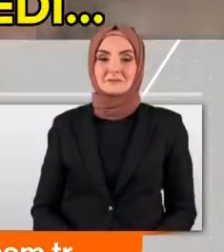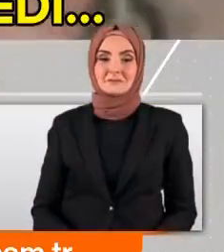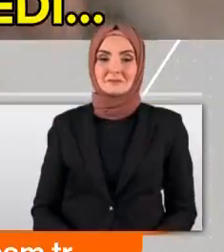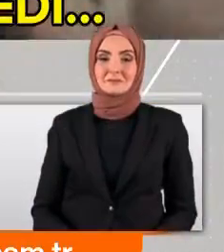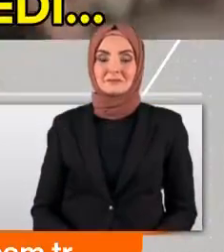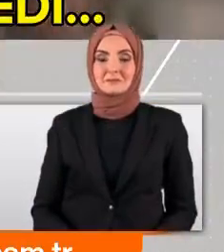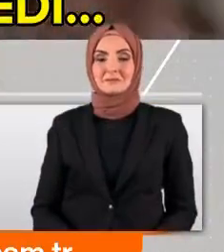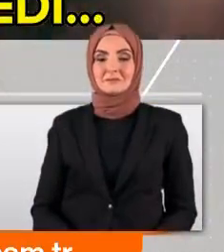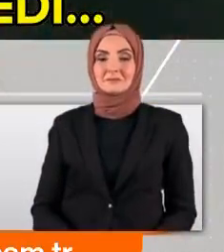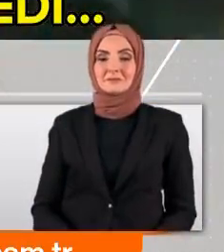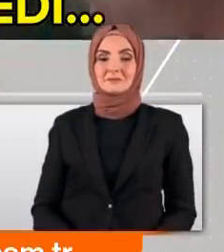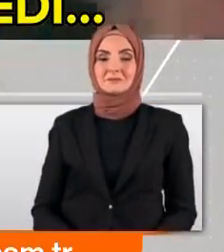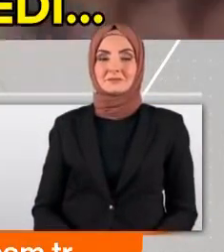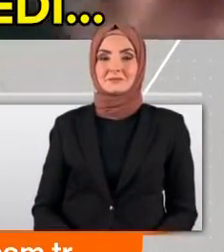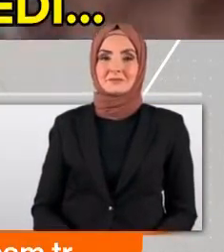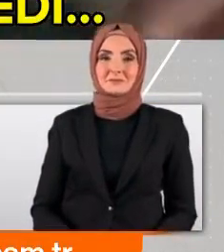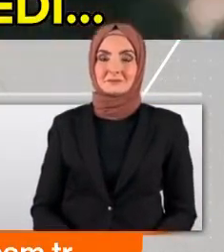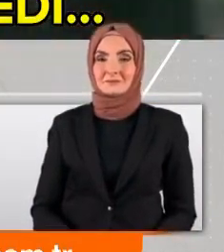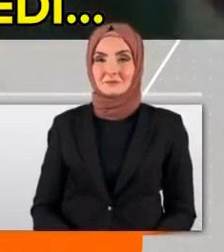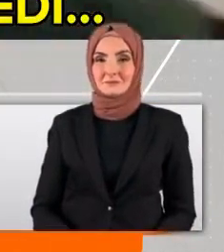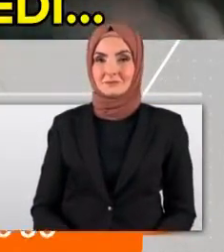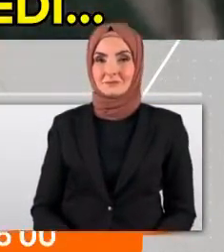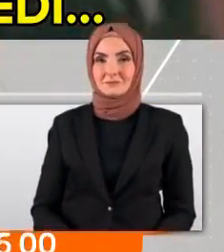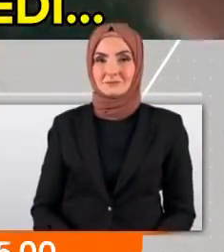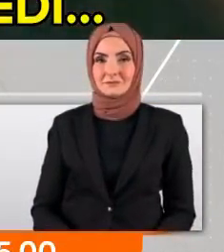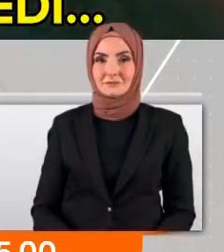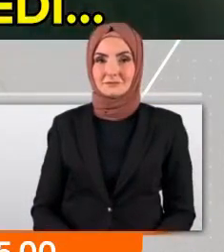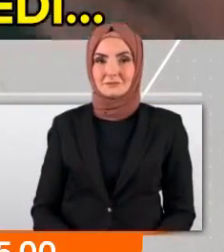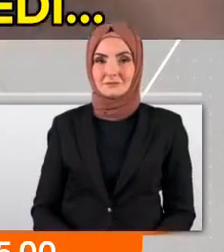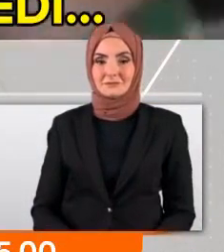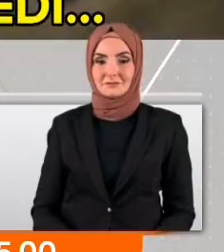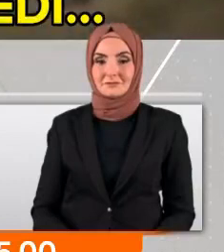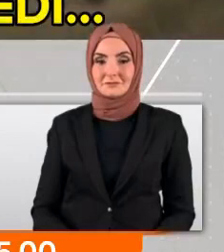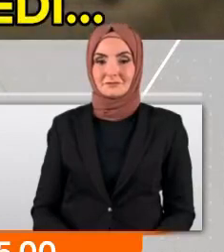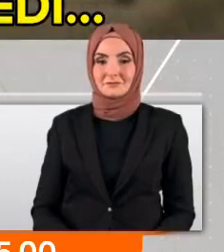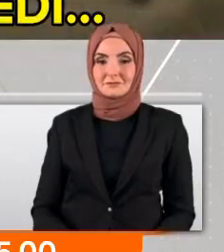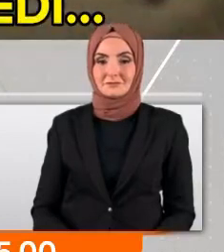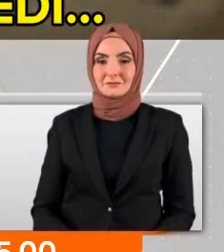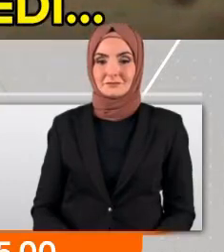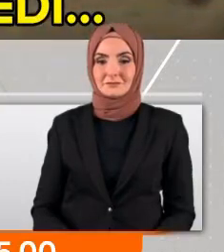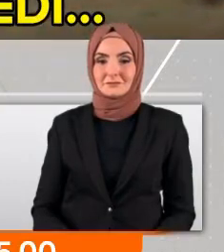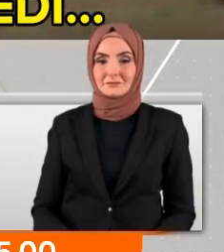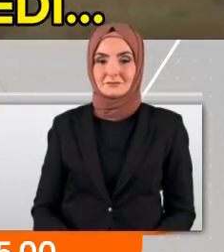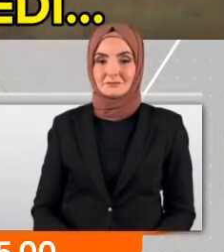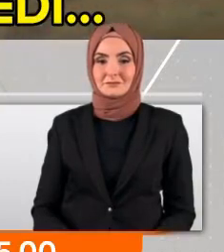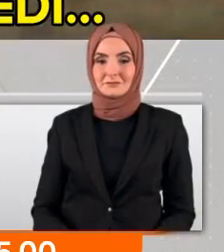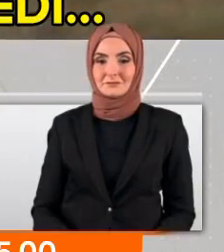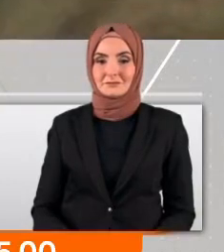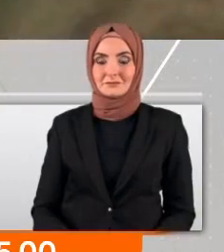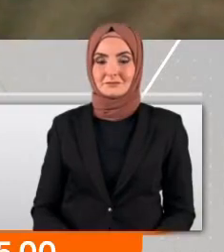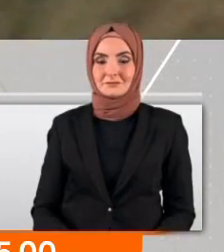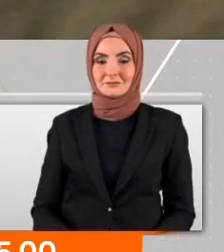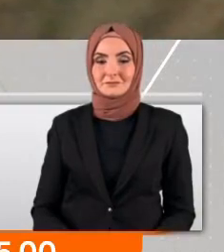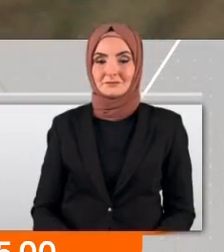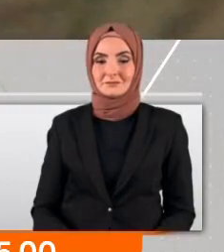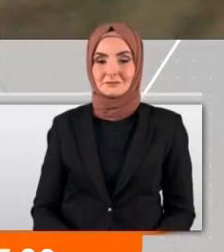Tiyatro oyununun son uçak kazasında benle Memoş hayattaydık ve bana Furkan hayattayız dedi.